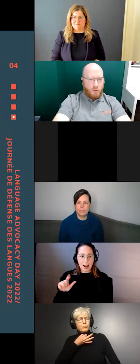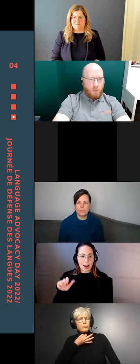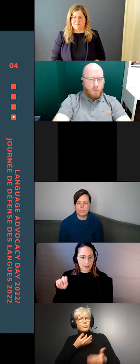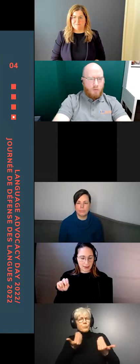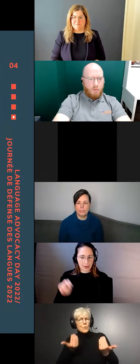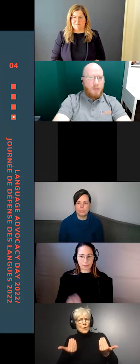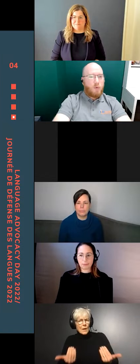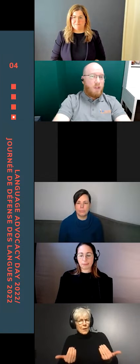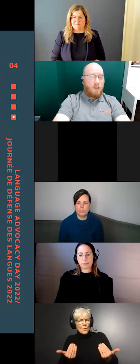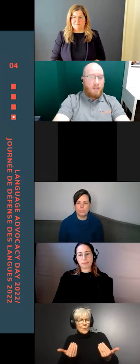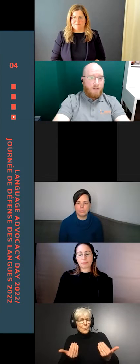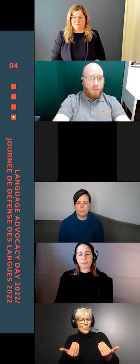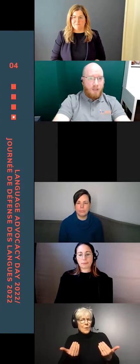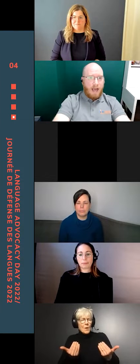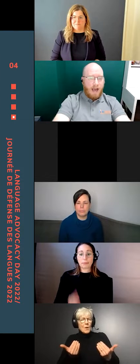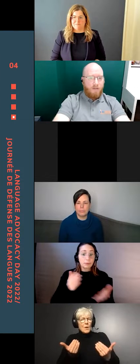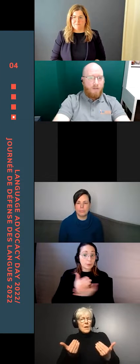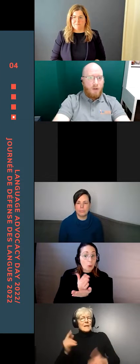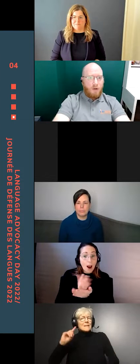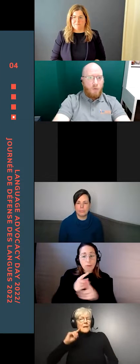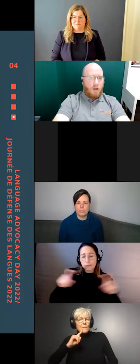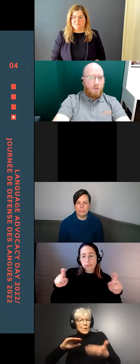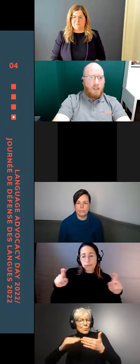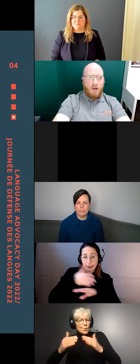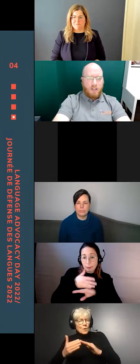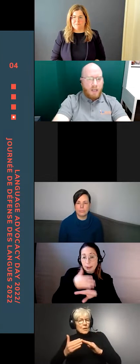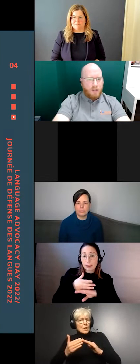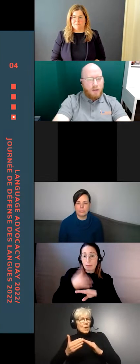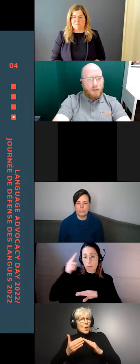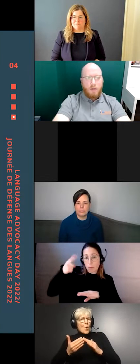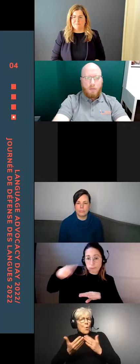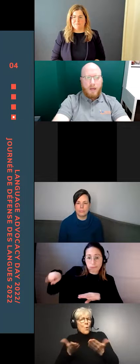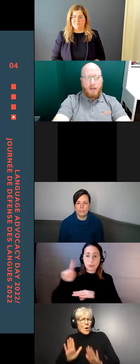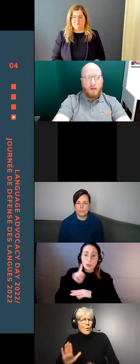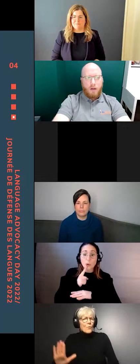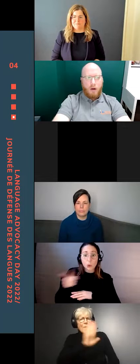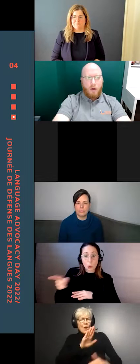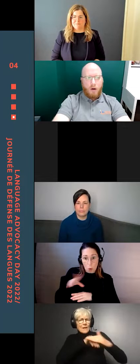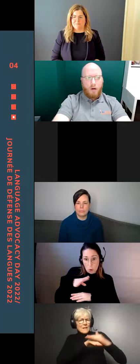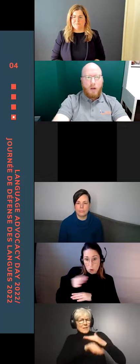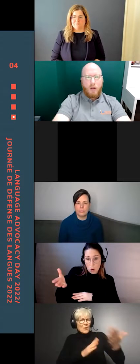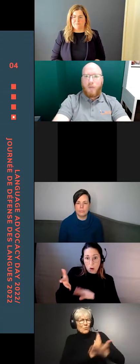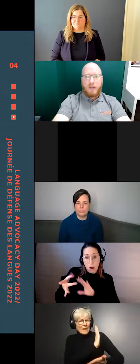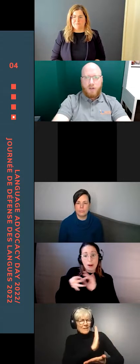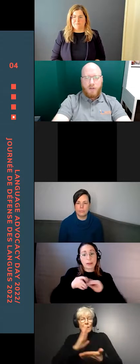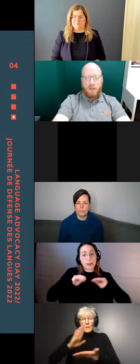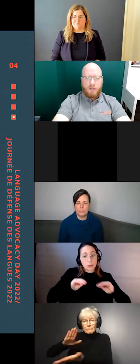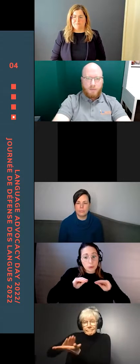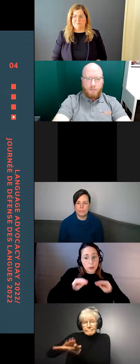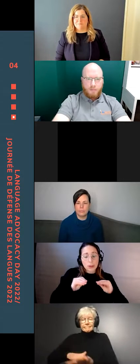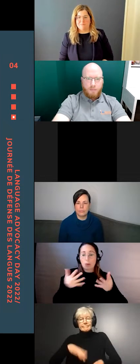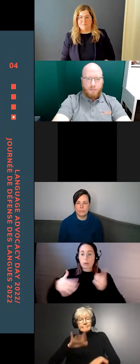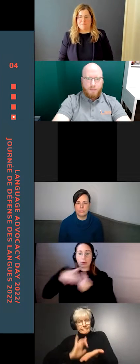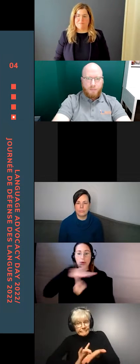Donc, c'est quoi les droits à l'accessibilité que les sourds